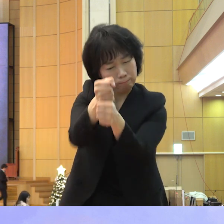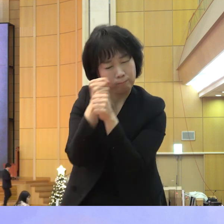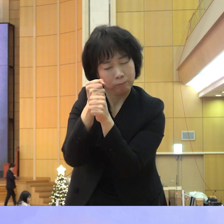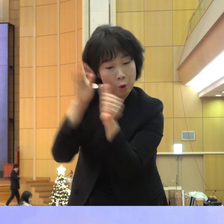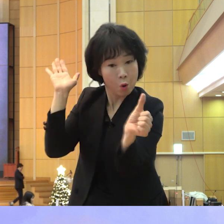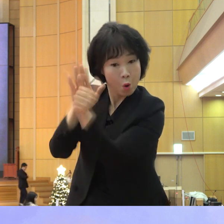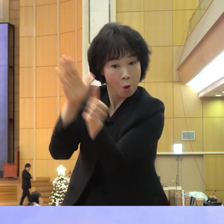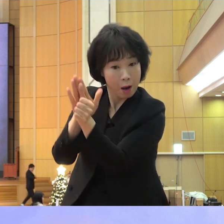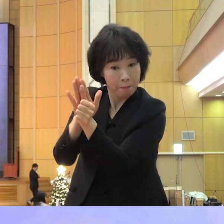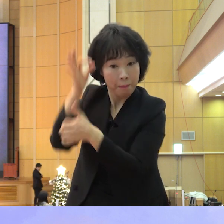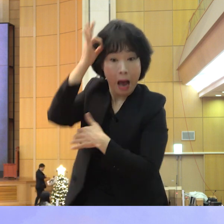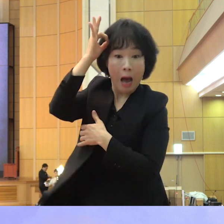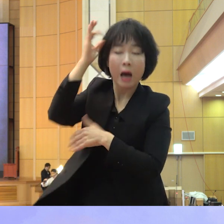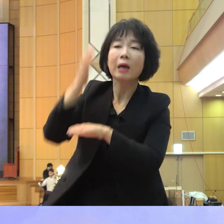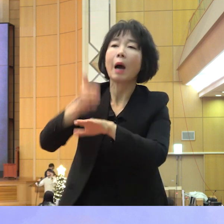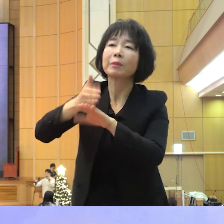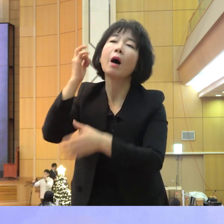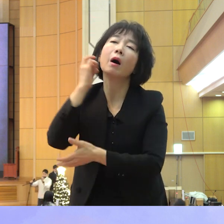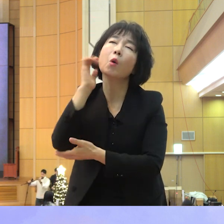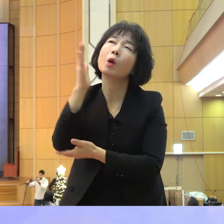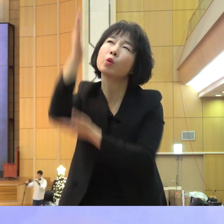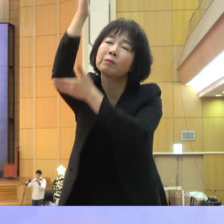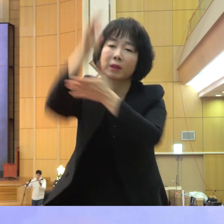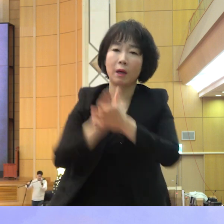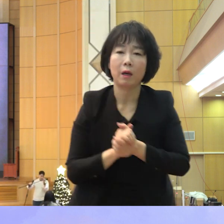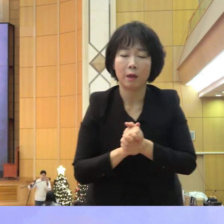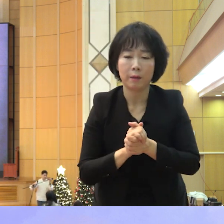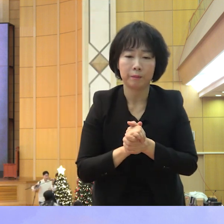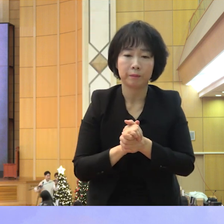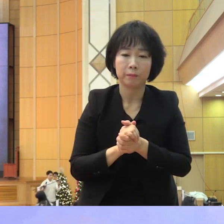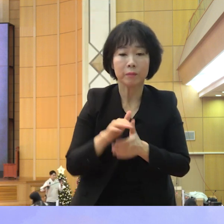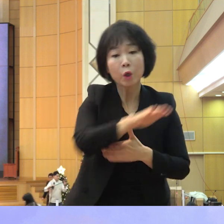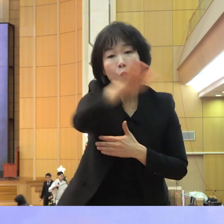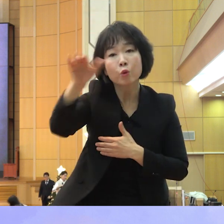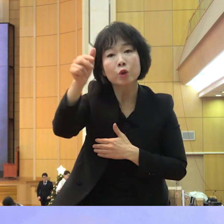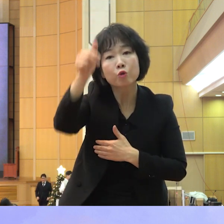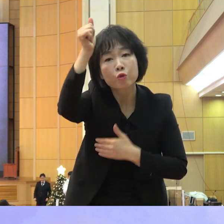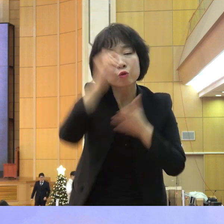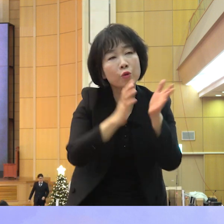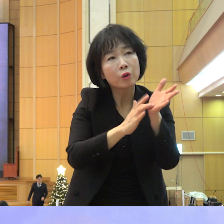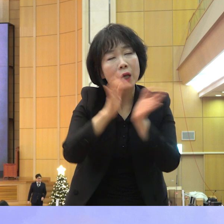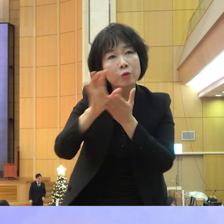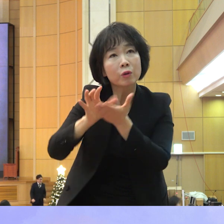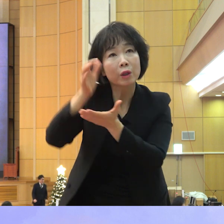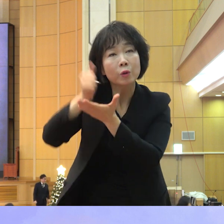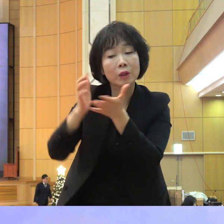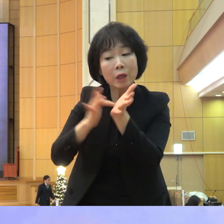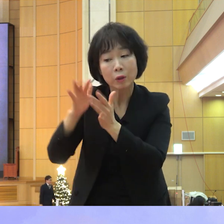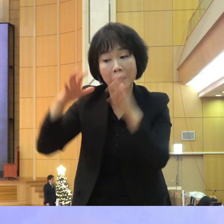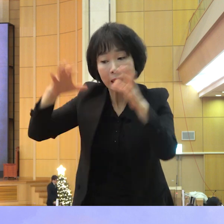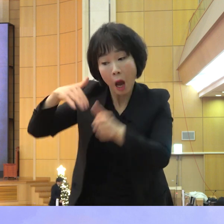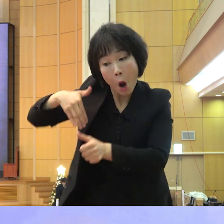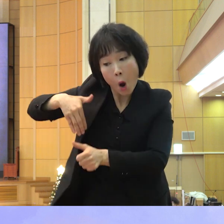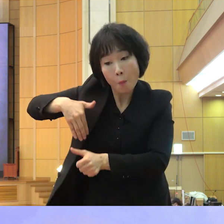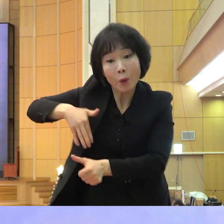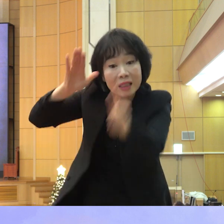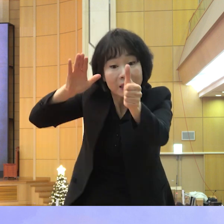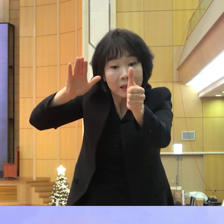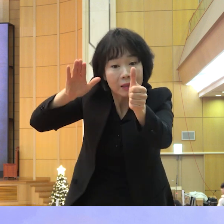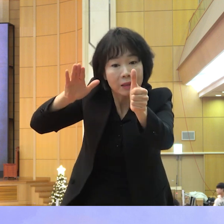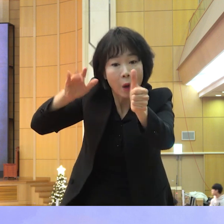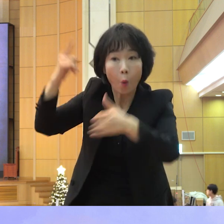것 감사와 영광을 돌립니다. 또한 우리 주 예수 그리스도를 이 땅에 보내시어